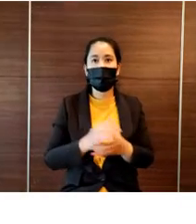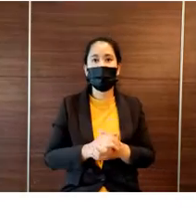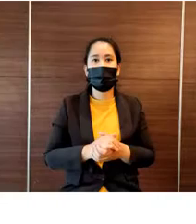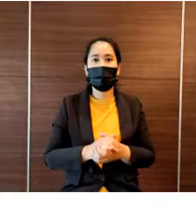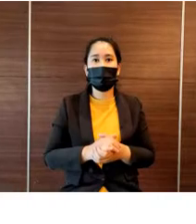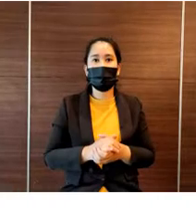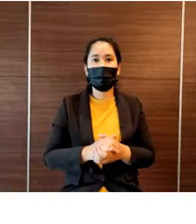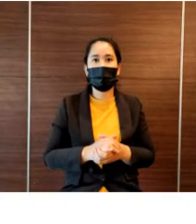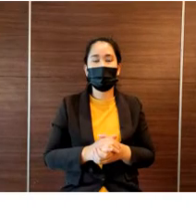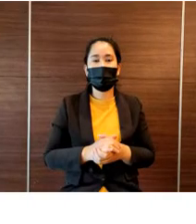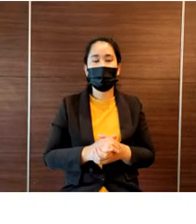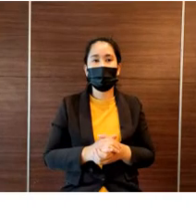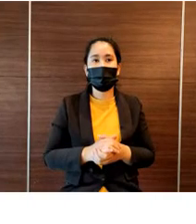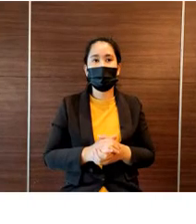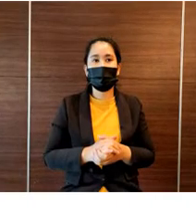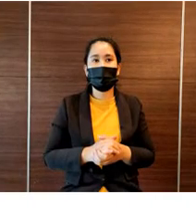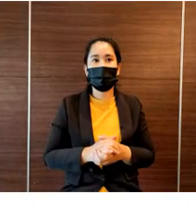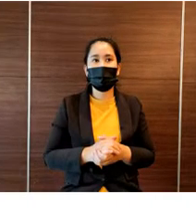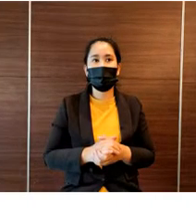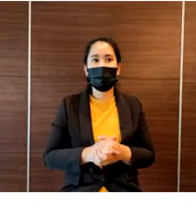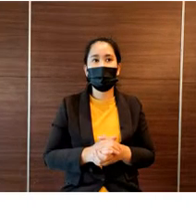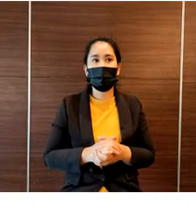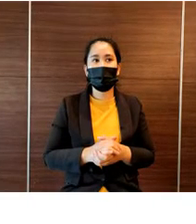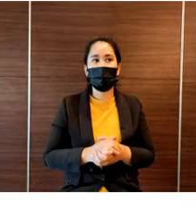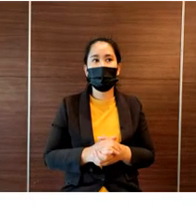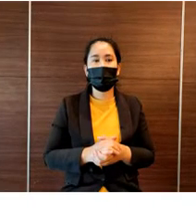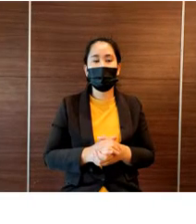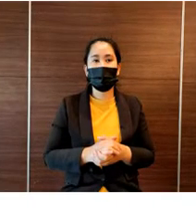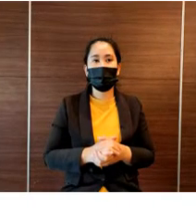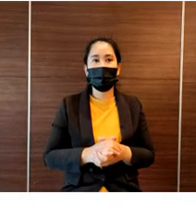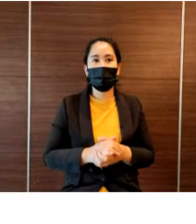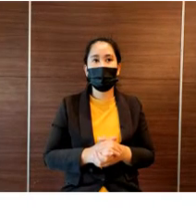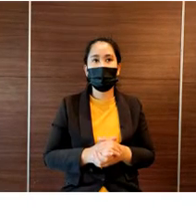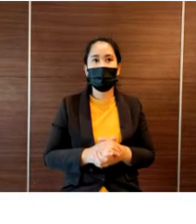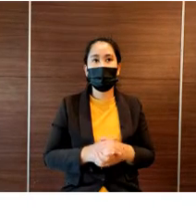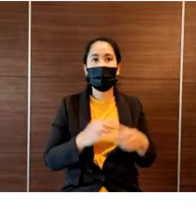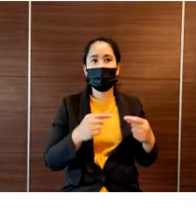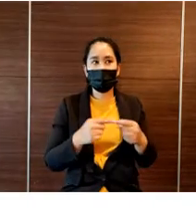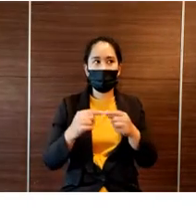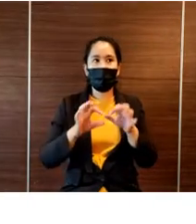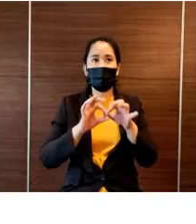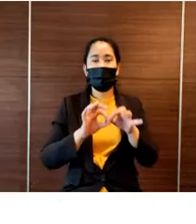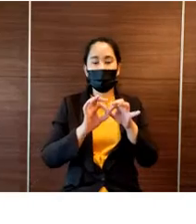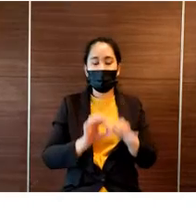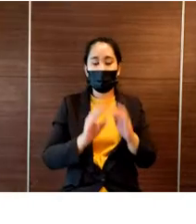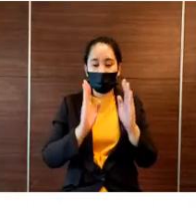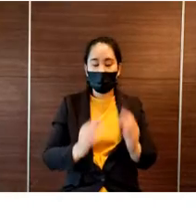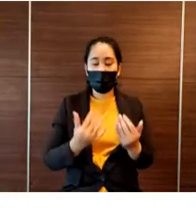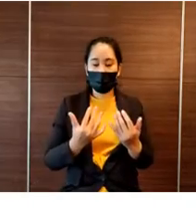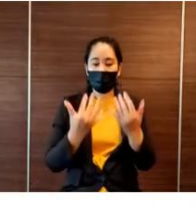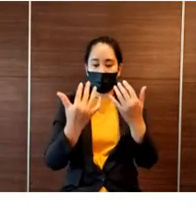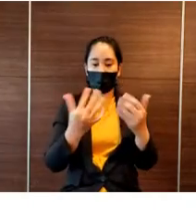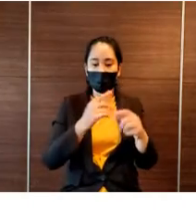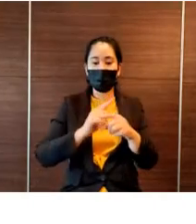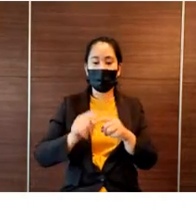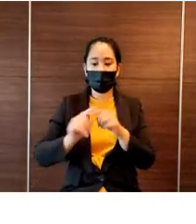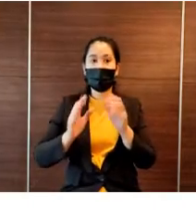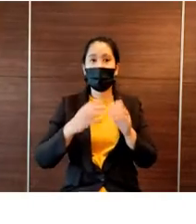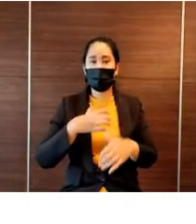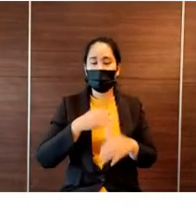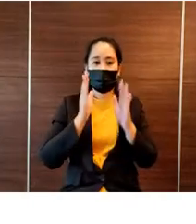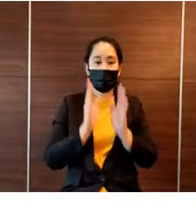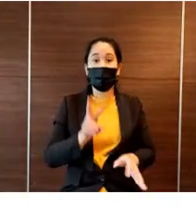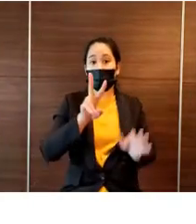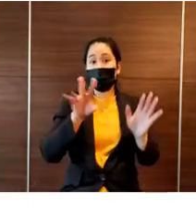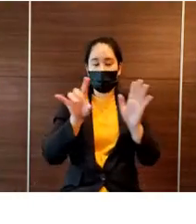จะให ้อาร์ มปิดท้ายใช่ค่ะเป็นห่วงคนที่เข้าร่วมด้วยนะคะแต่ว่ายังมีอีก2ท่านที่อยากจะให้ทิ้งท้ายว่าสิ่ง